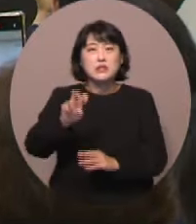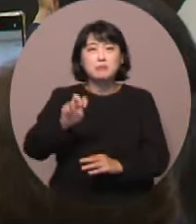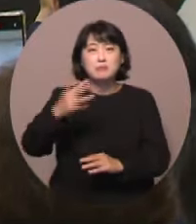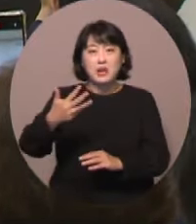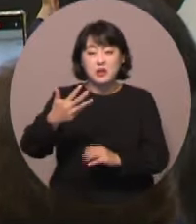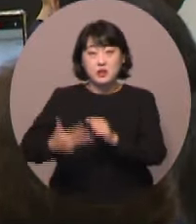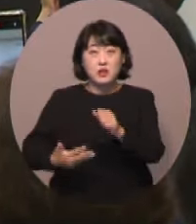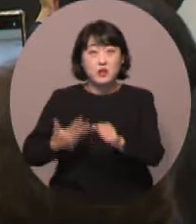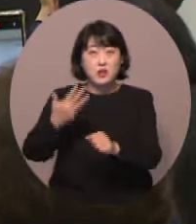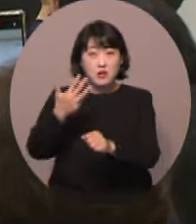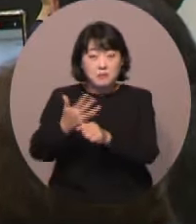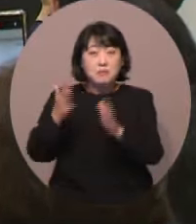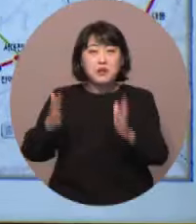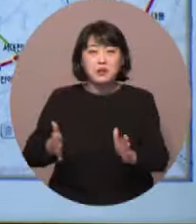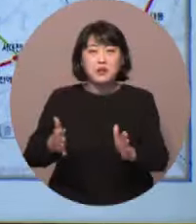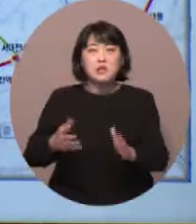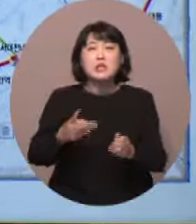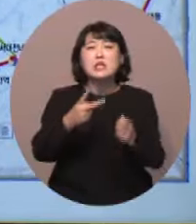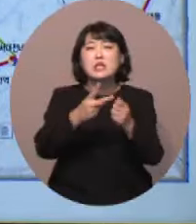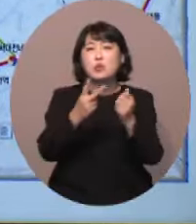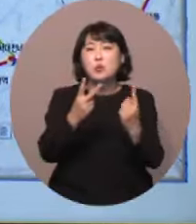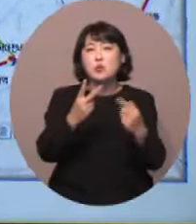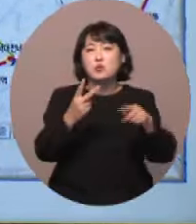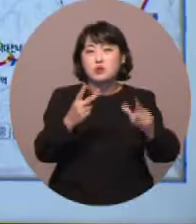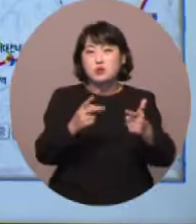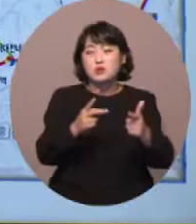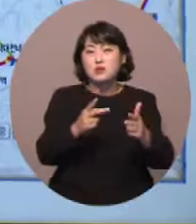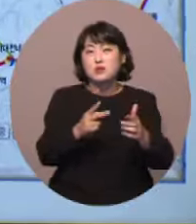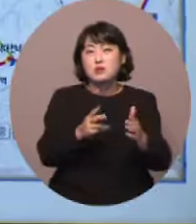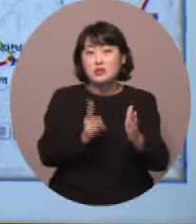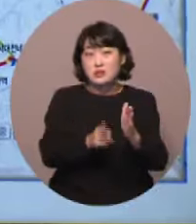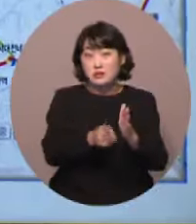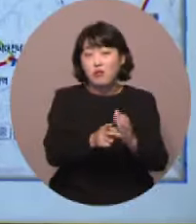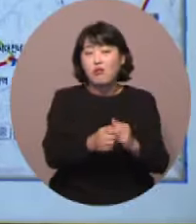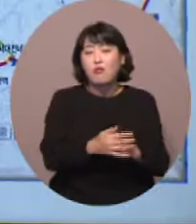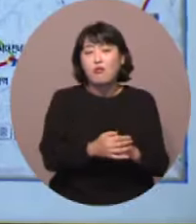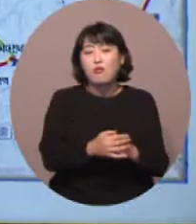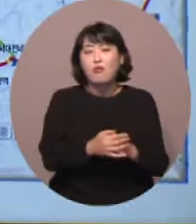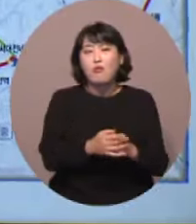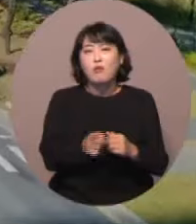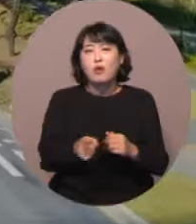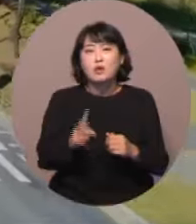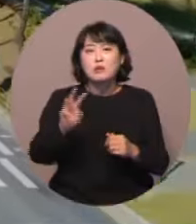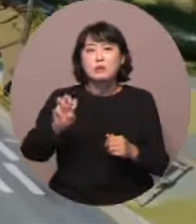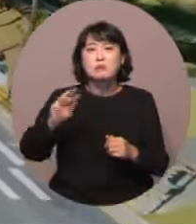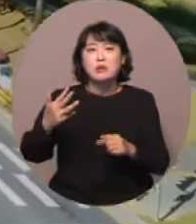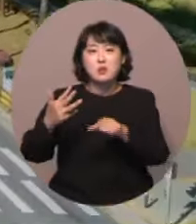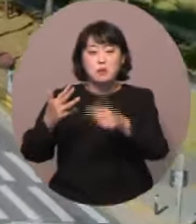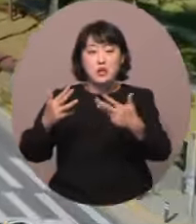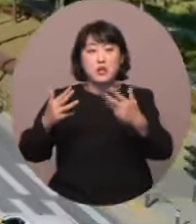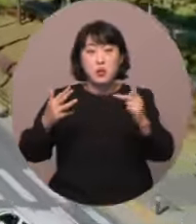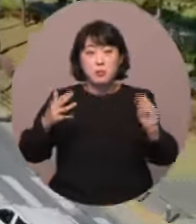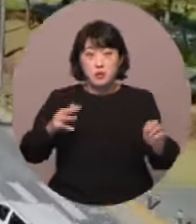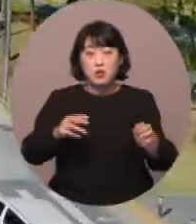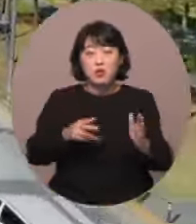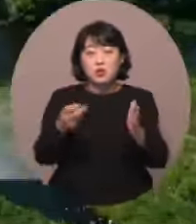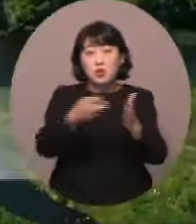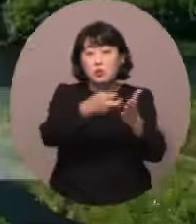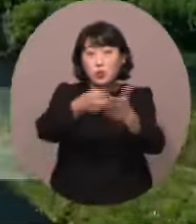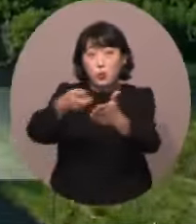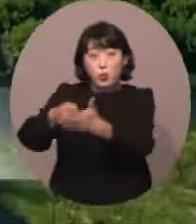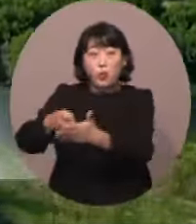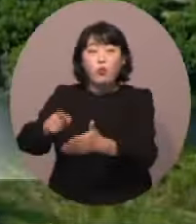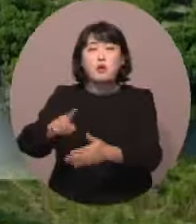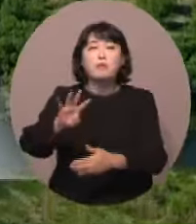만에 본격화한 2호선 트램 사업. 총 38.8km 노선에 45개 정거장이 들어서게